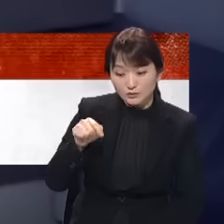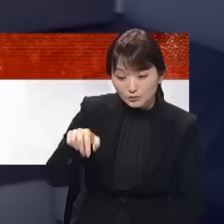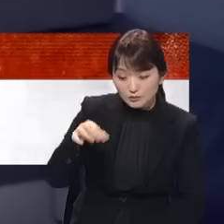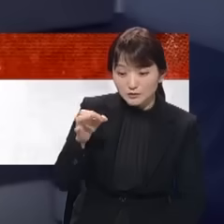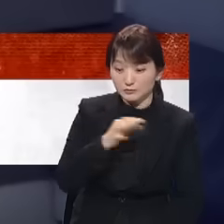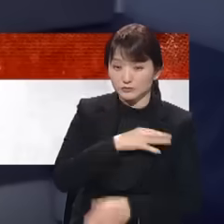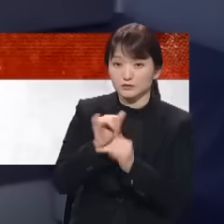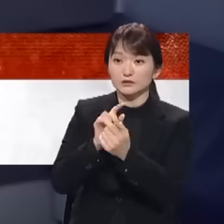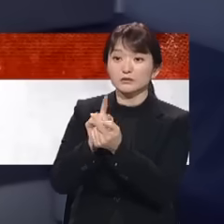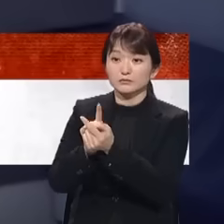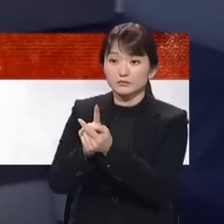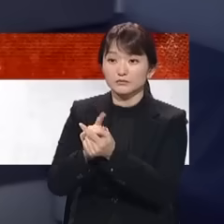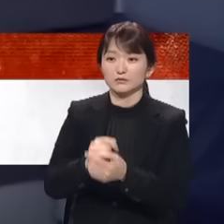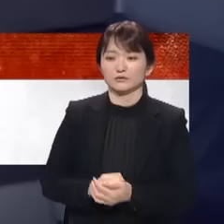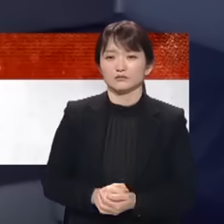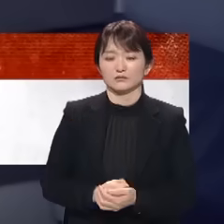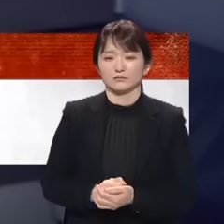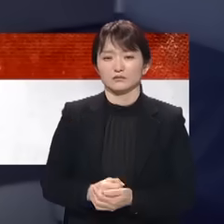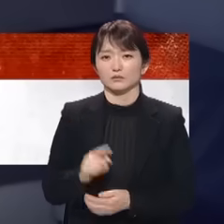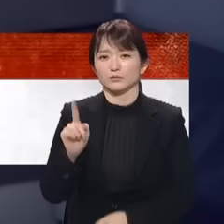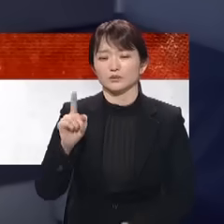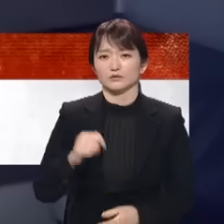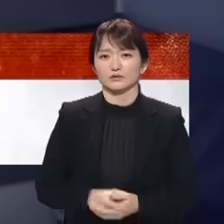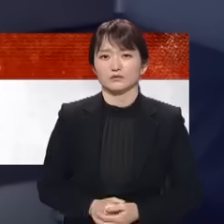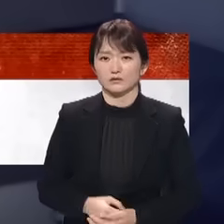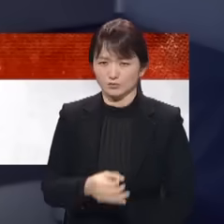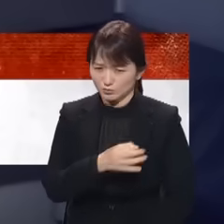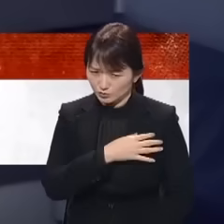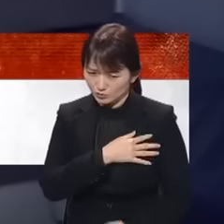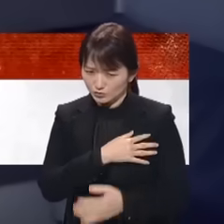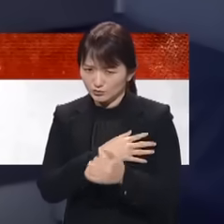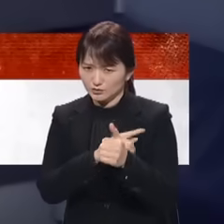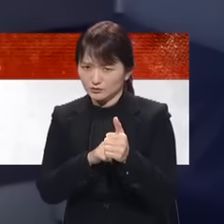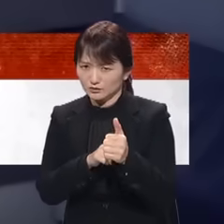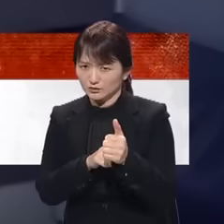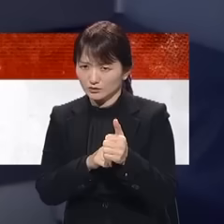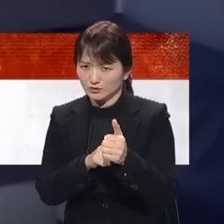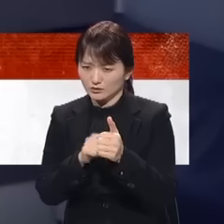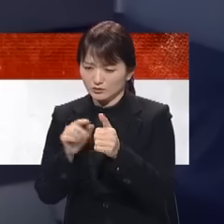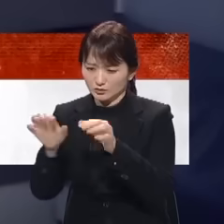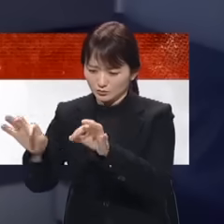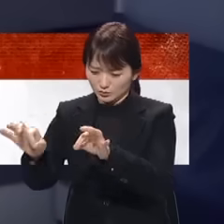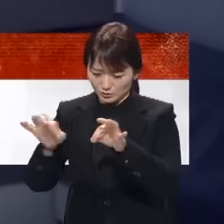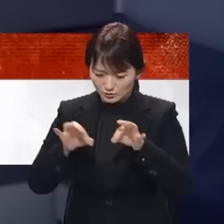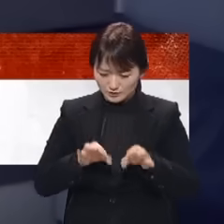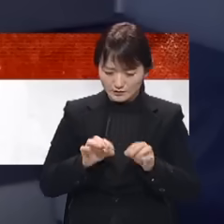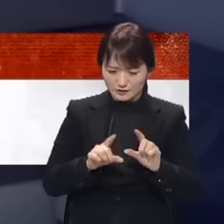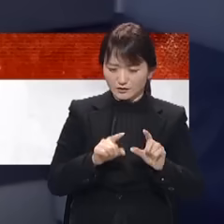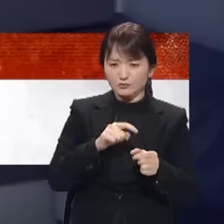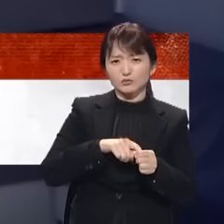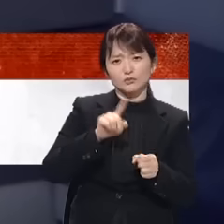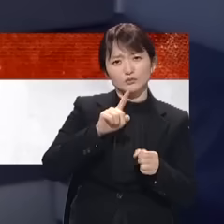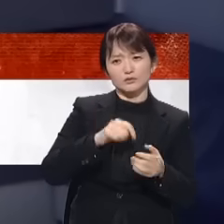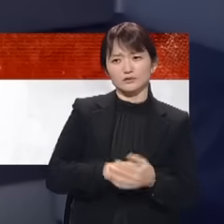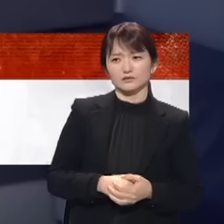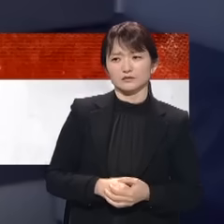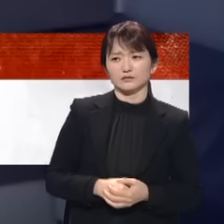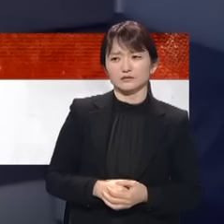그리고 나서는 간이 더 커져요. 왜 그 사람들처럼 살기 위해서인지 아니면 그 사람들한테 더 그